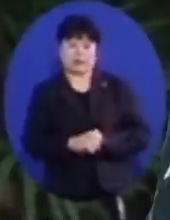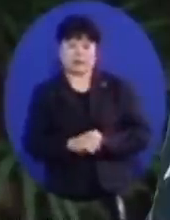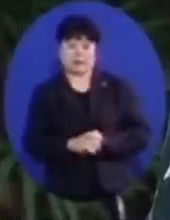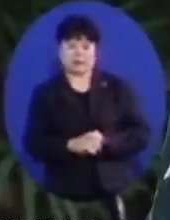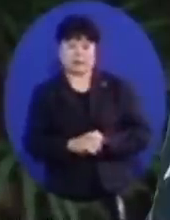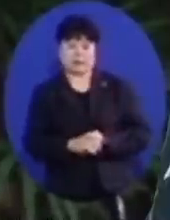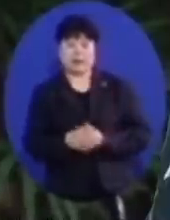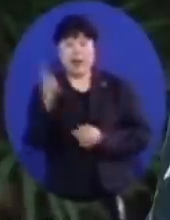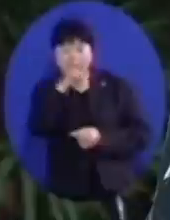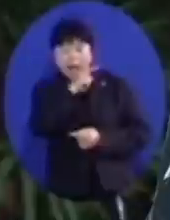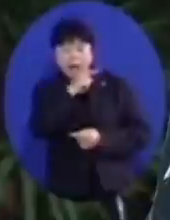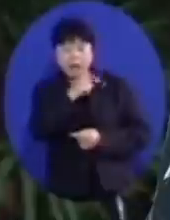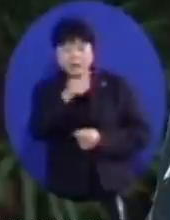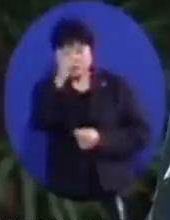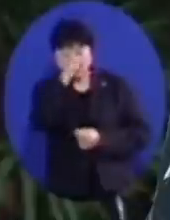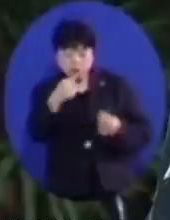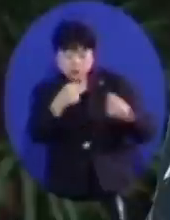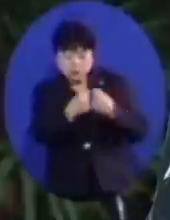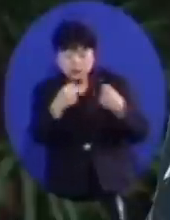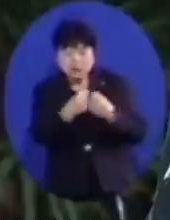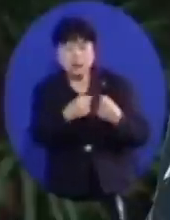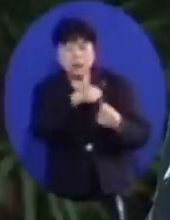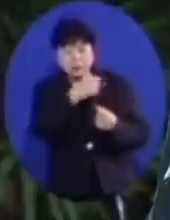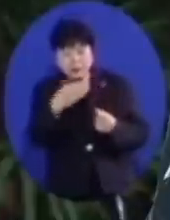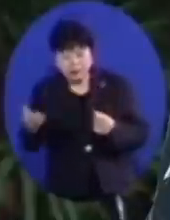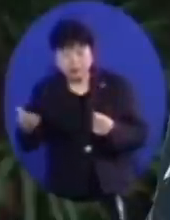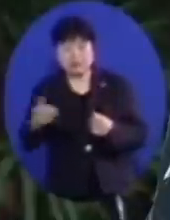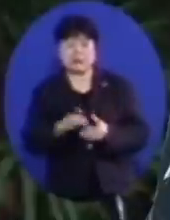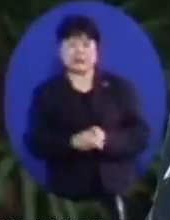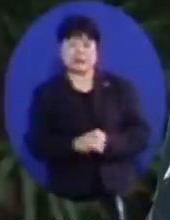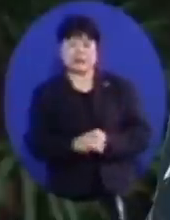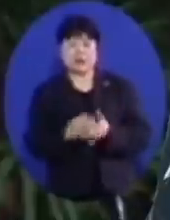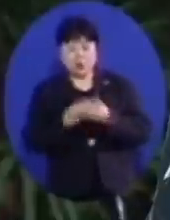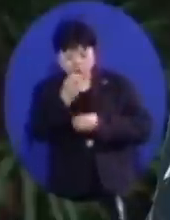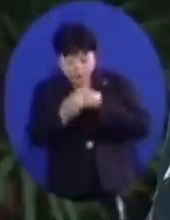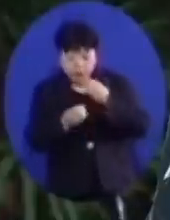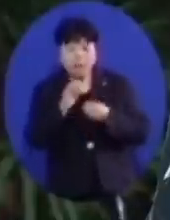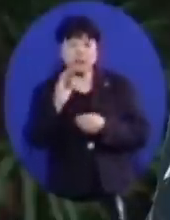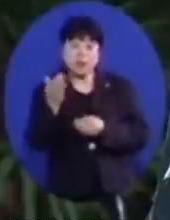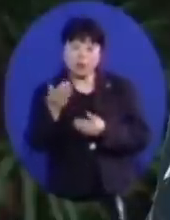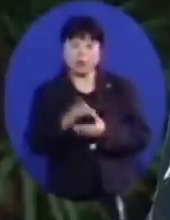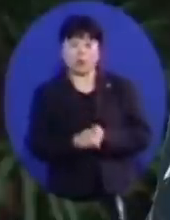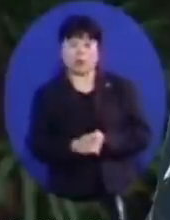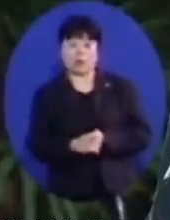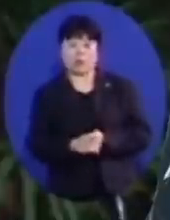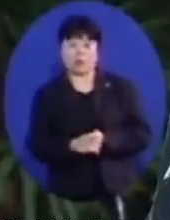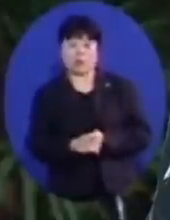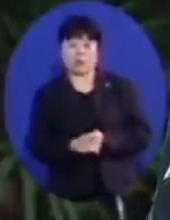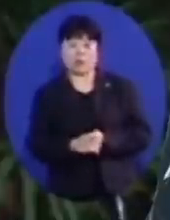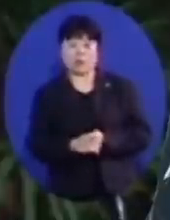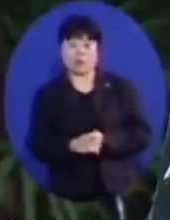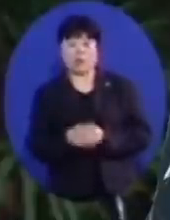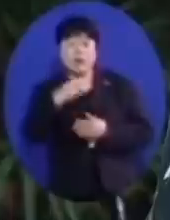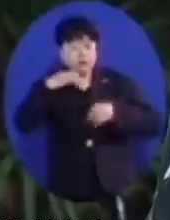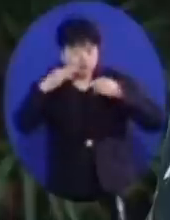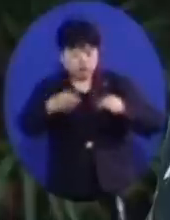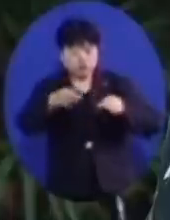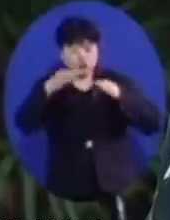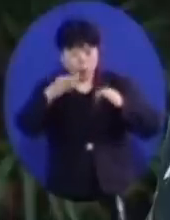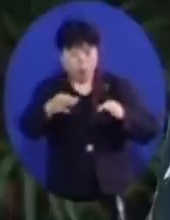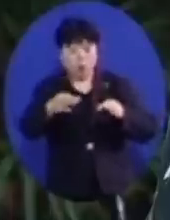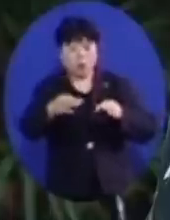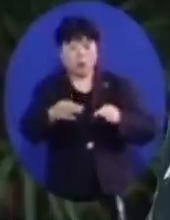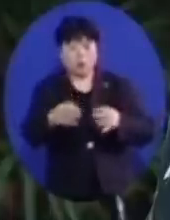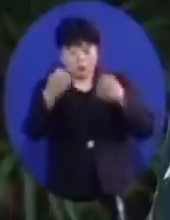그 악과 싸우면서 피투성이가 되고 회개하게 되고 울부짖게 되고